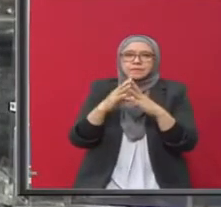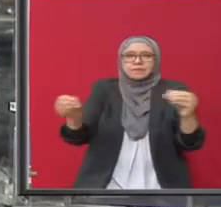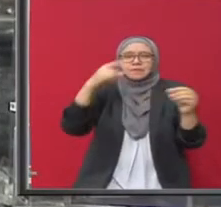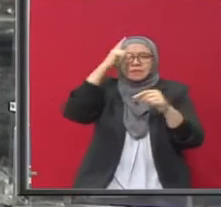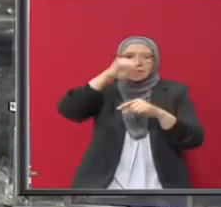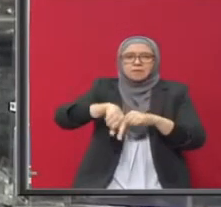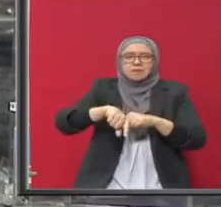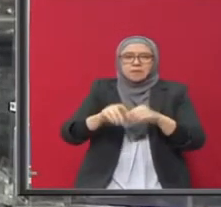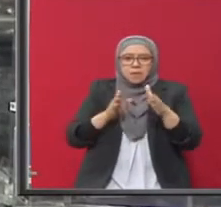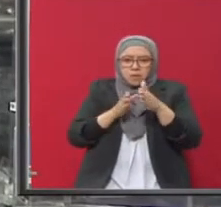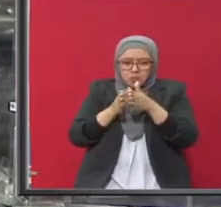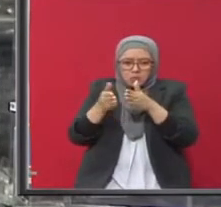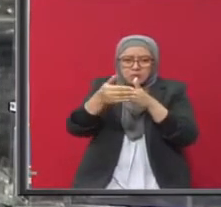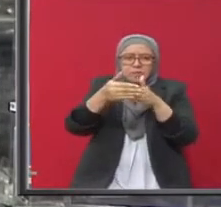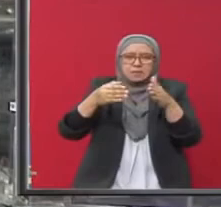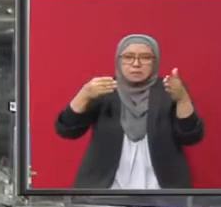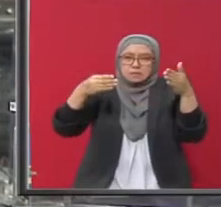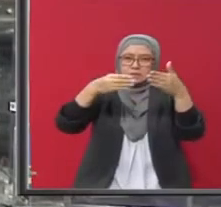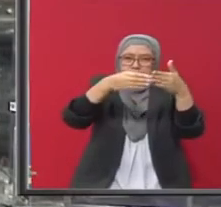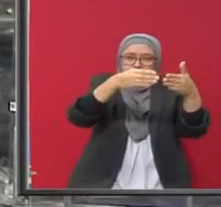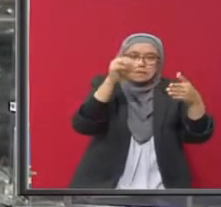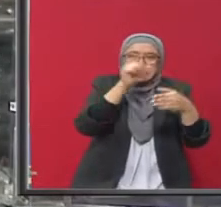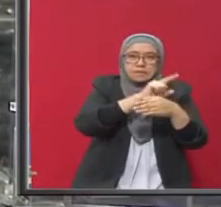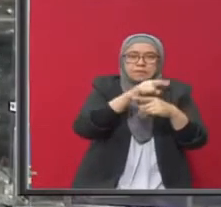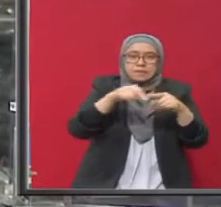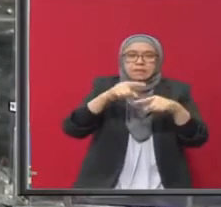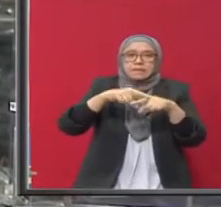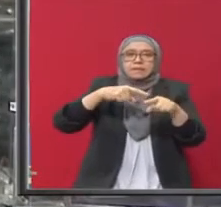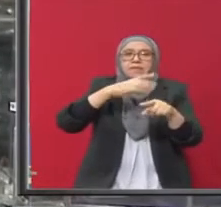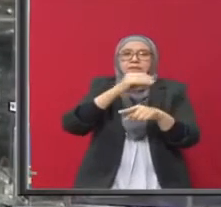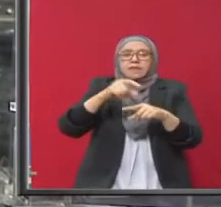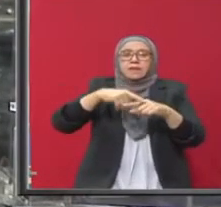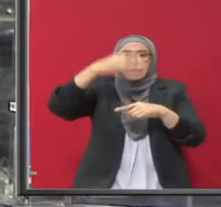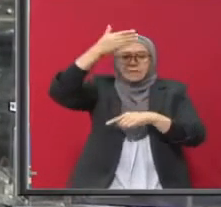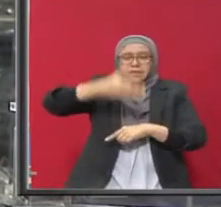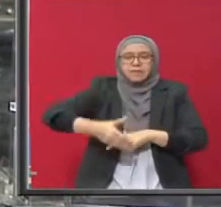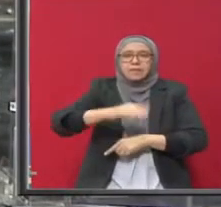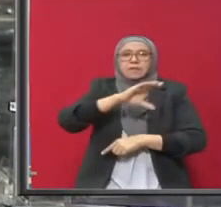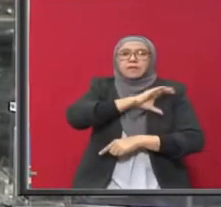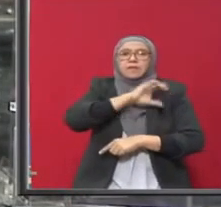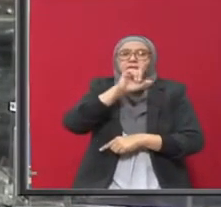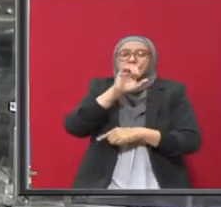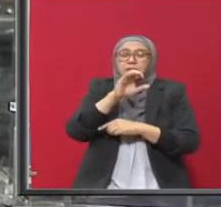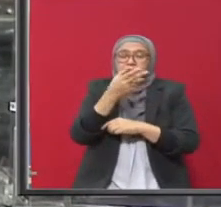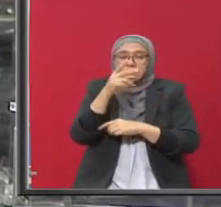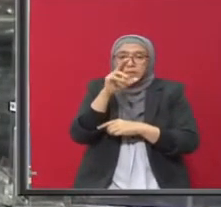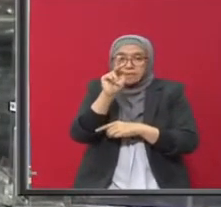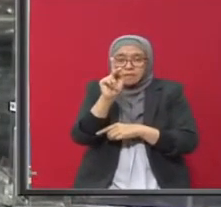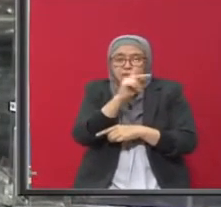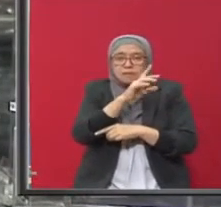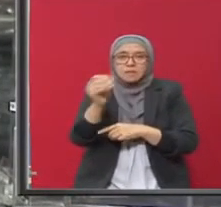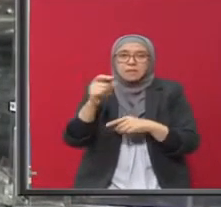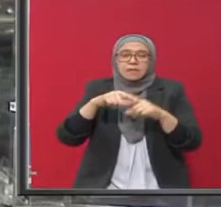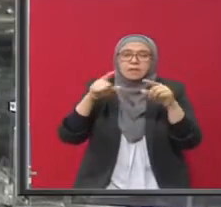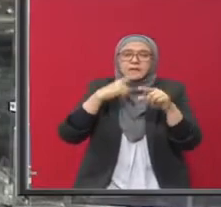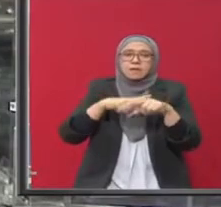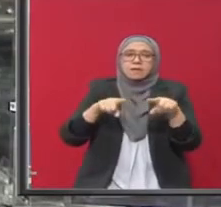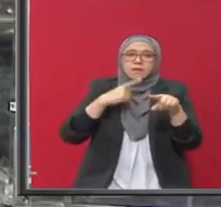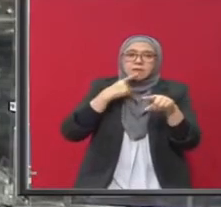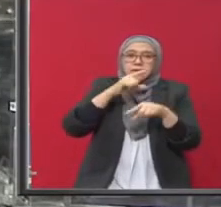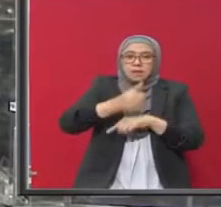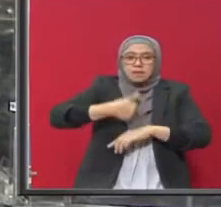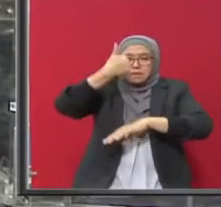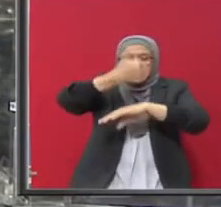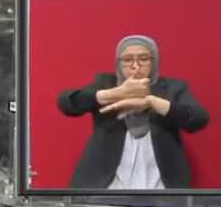selekuh tajam di kawasan Sungai Tong dan hadapan bala polis Calok, pembinaan jalan alternatif untuk kawasan banjir Kampung Tok Nandu